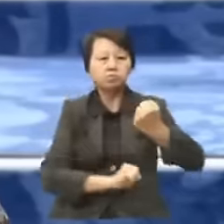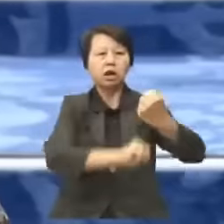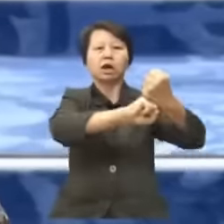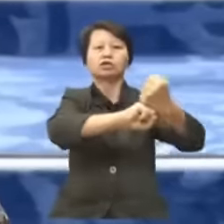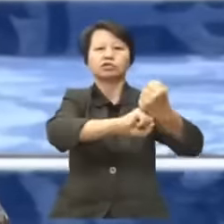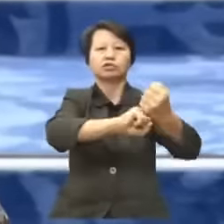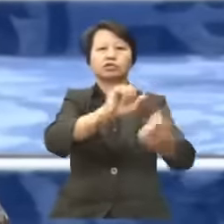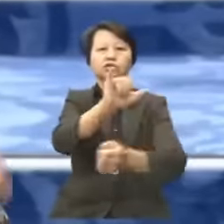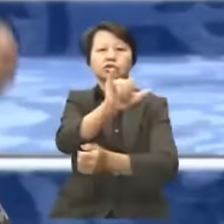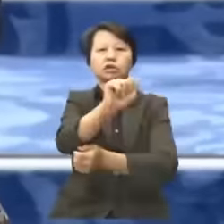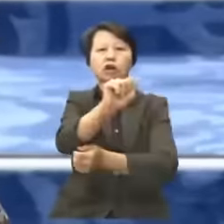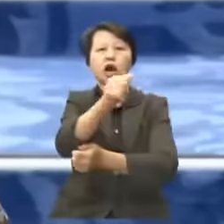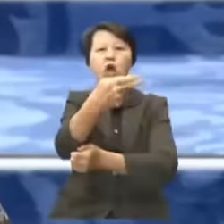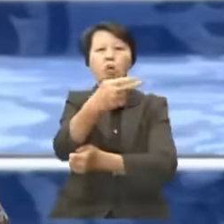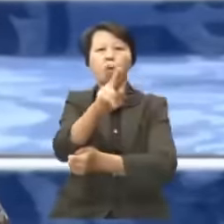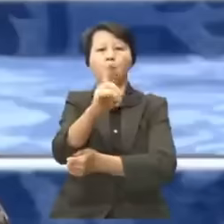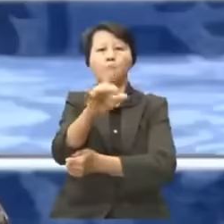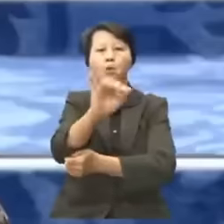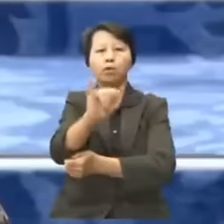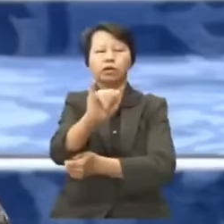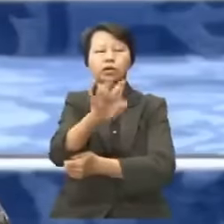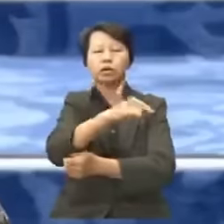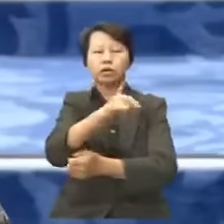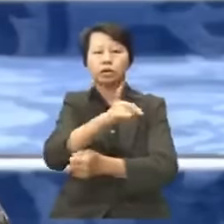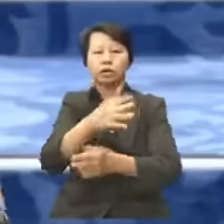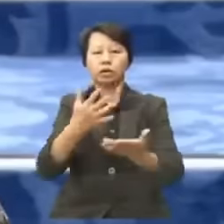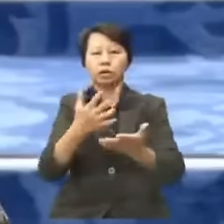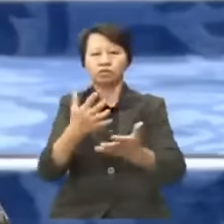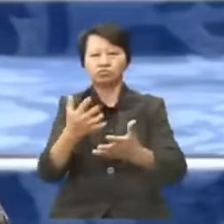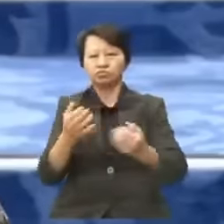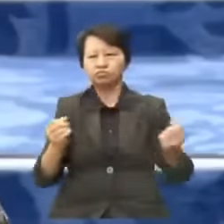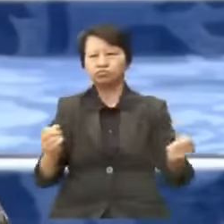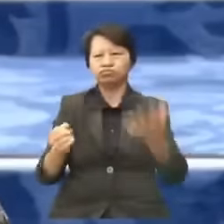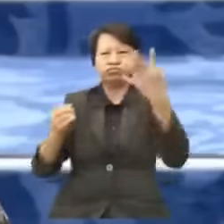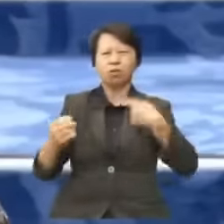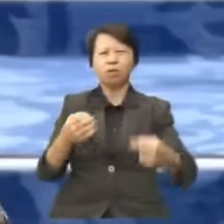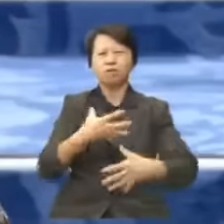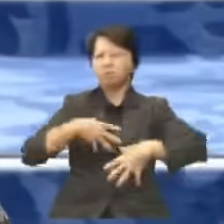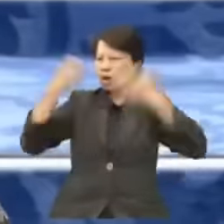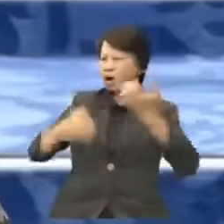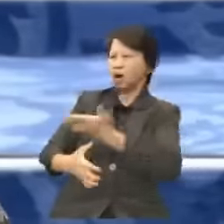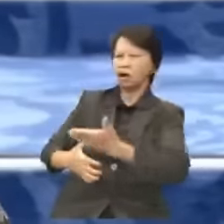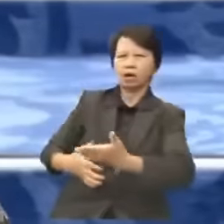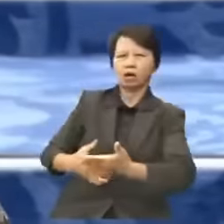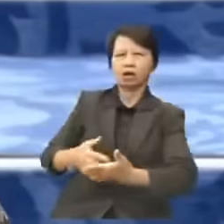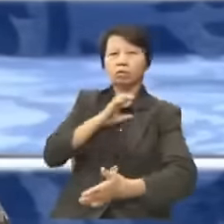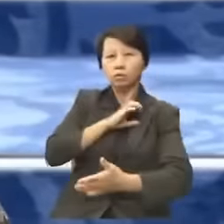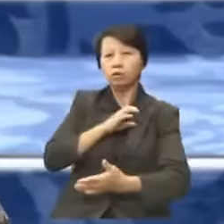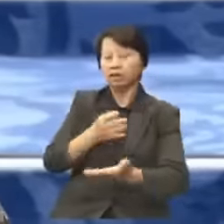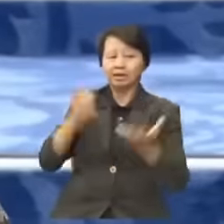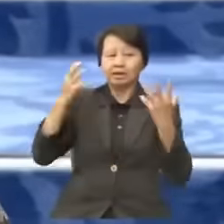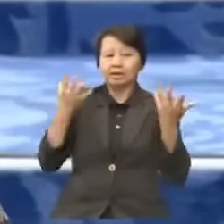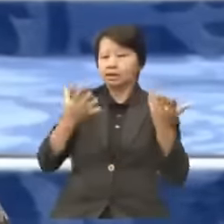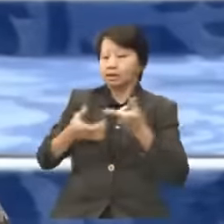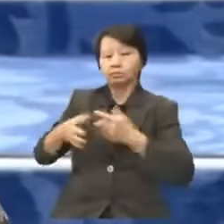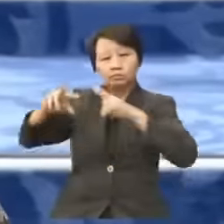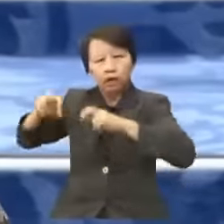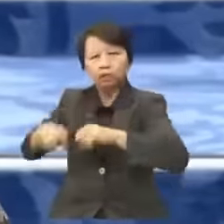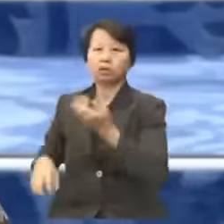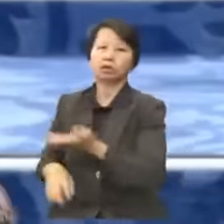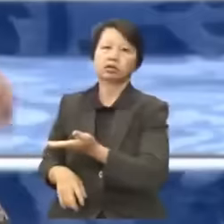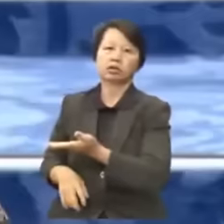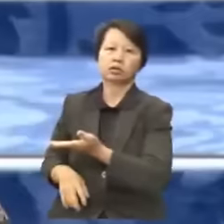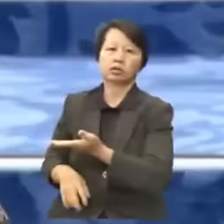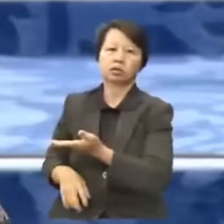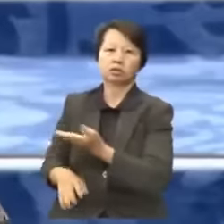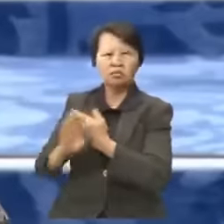Yahudi dan menyebabkan krisalisasi di Malaysia polis siasatlah ya